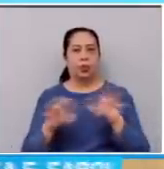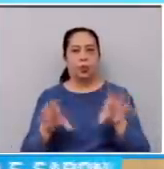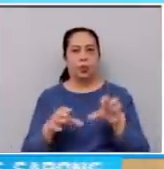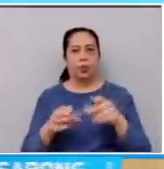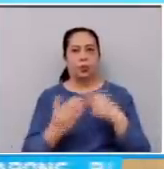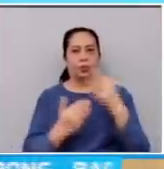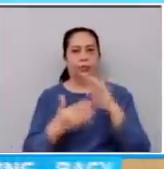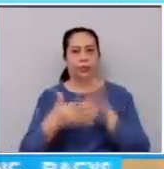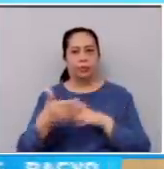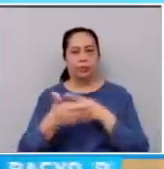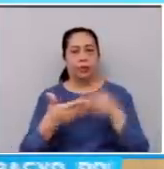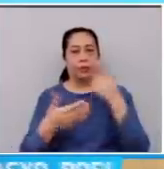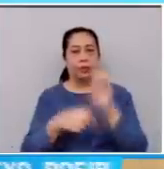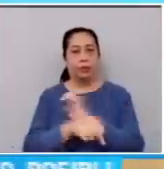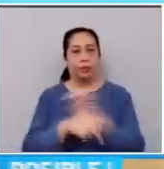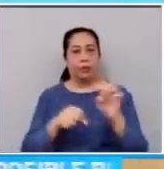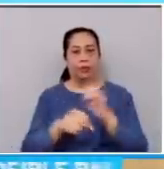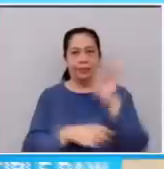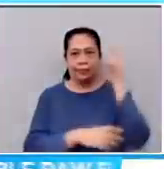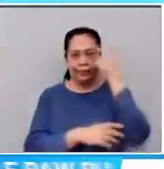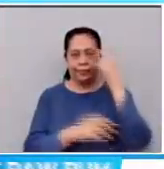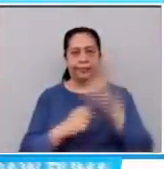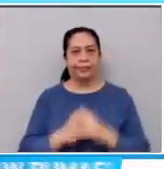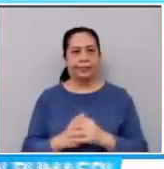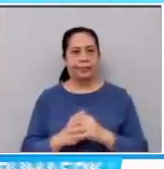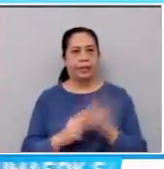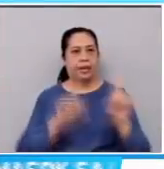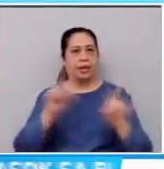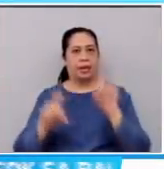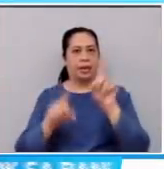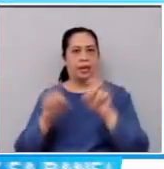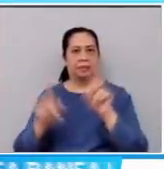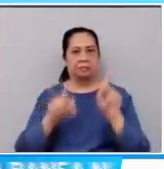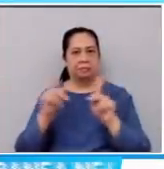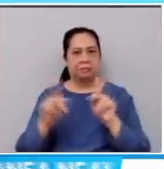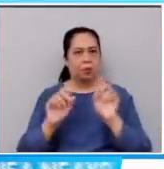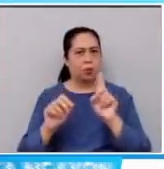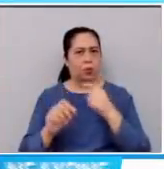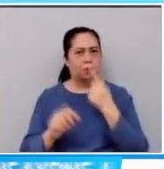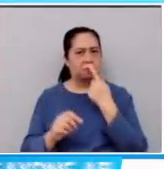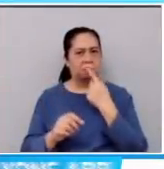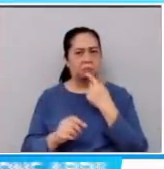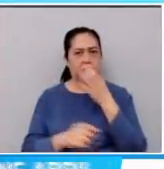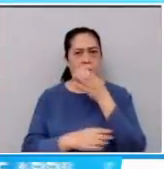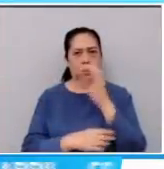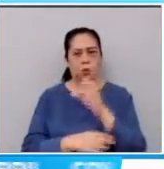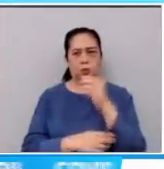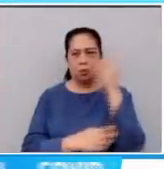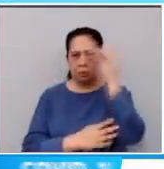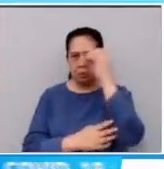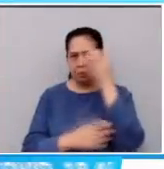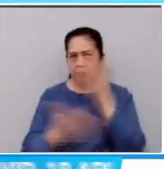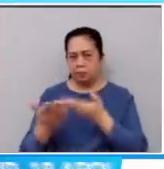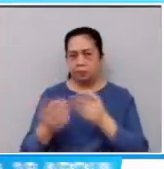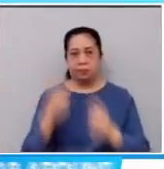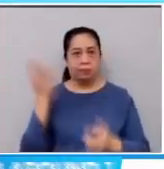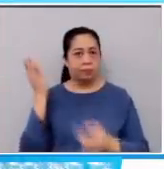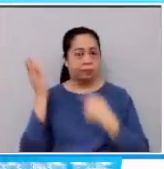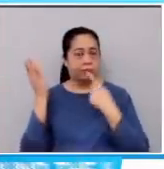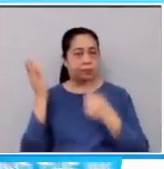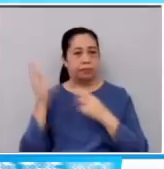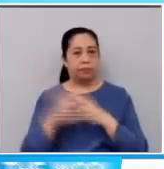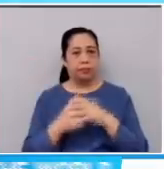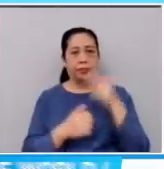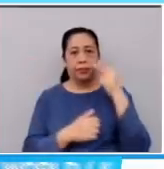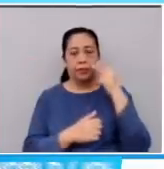mga empleyado ng gobyerno. Tinanong namin ang mga manonood kung ano ang masasabi nila rito. Sabi ni Musa Harmony Melody, huwag